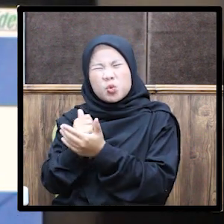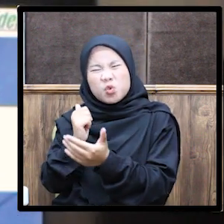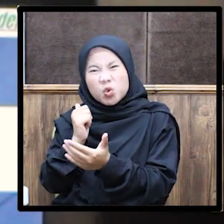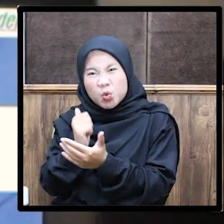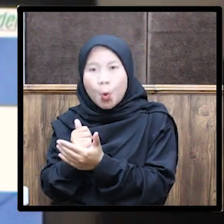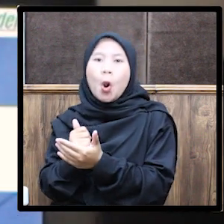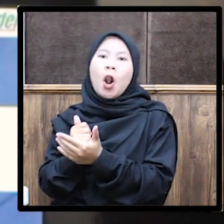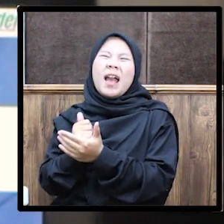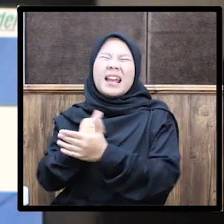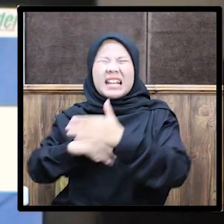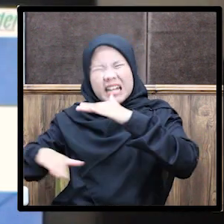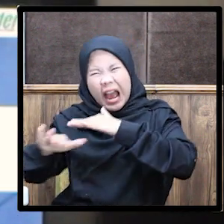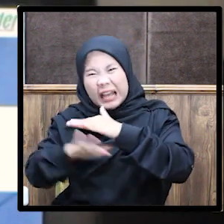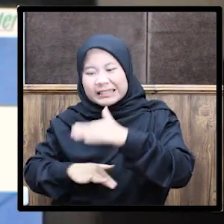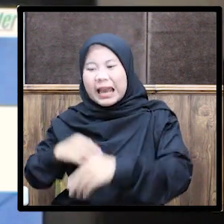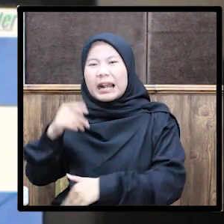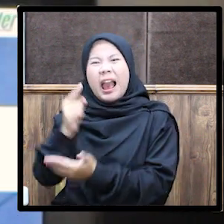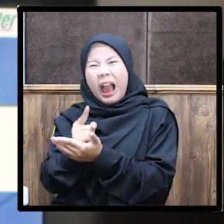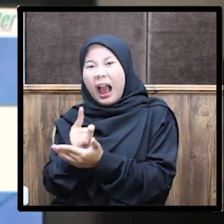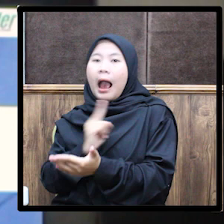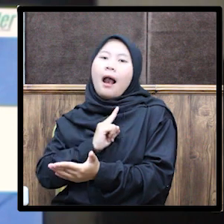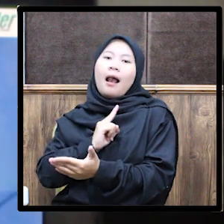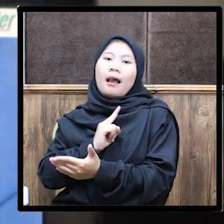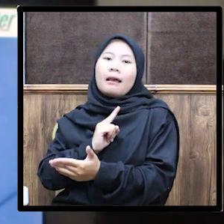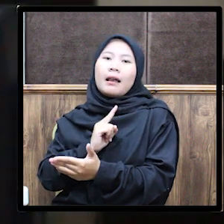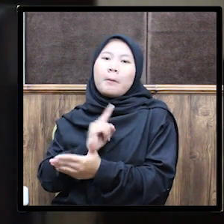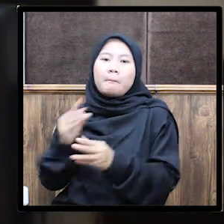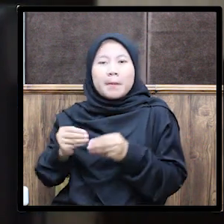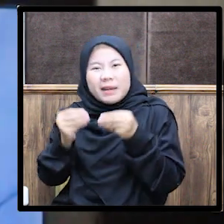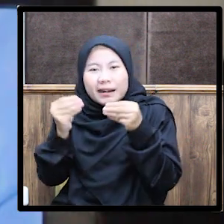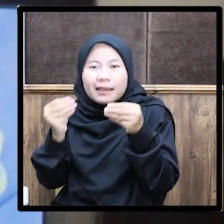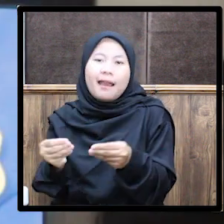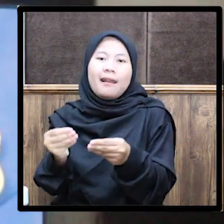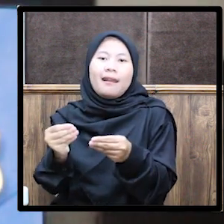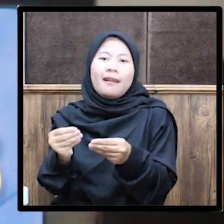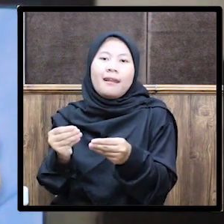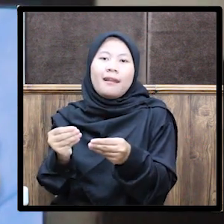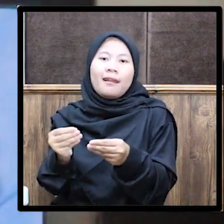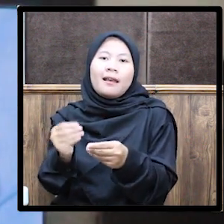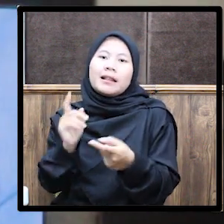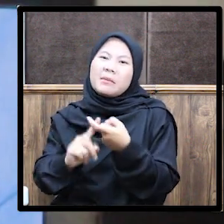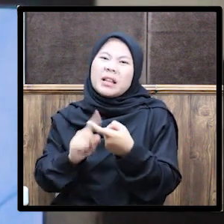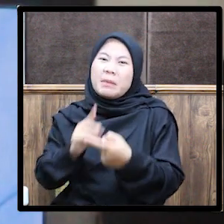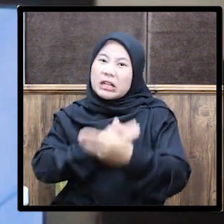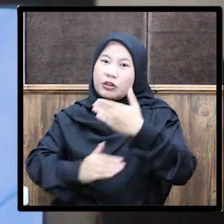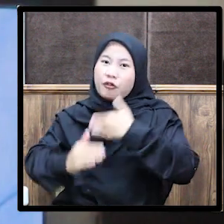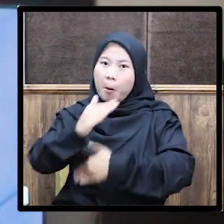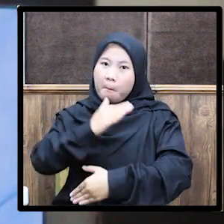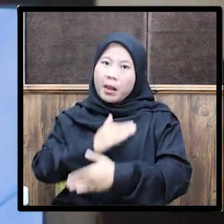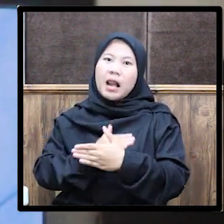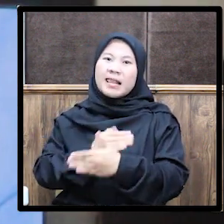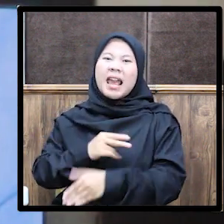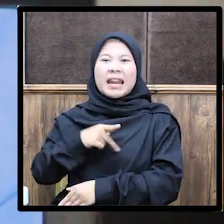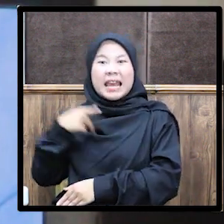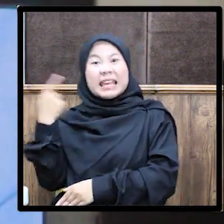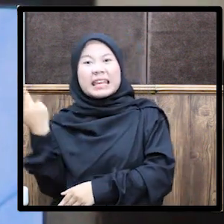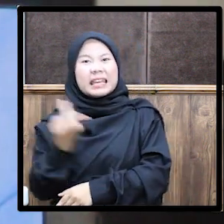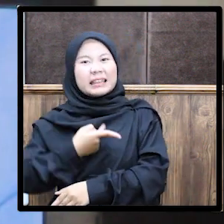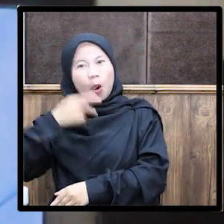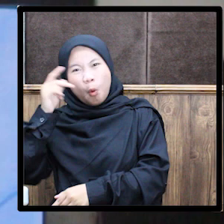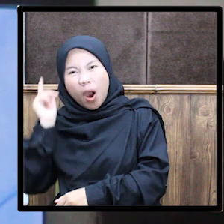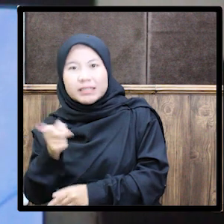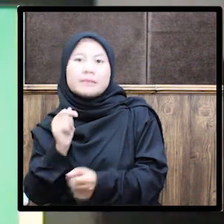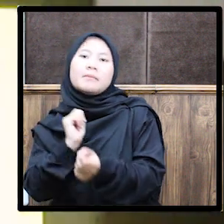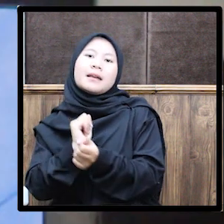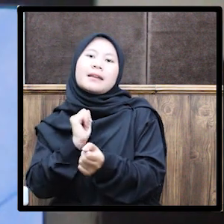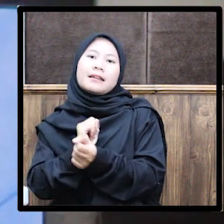pada ini bagian dari hak teman-teman difabel, bagian dari kewajiban kita untuk memastikan ini. Itu yang kemudian